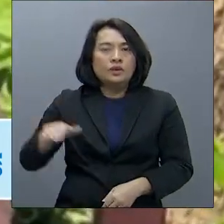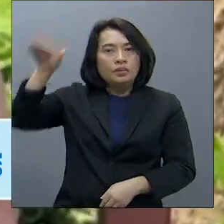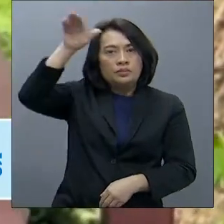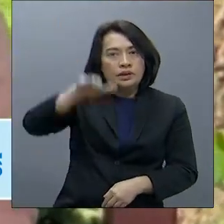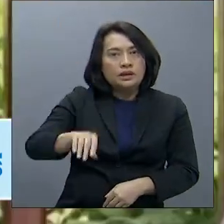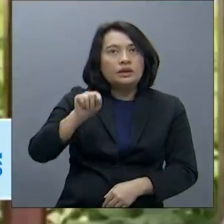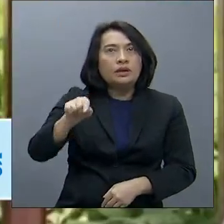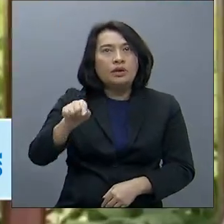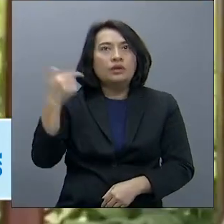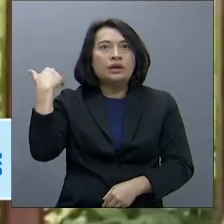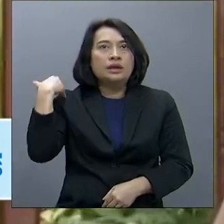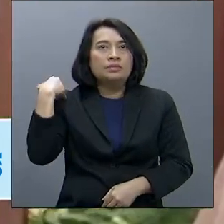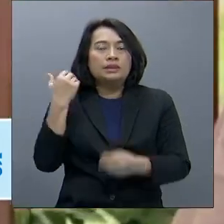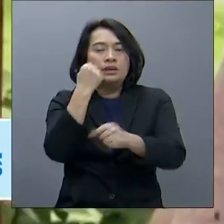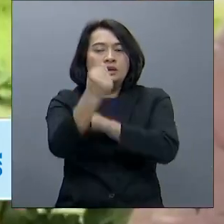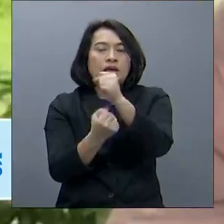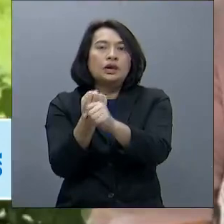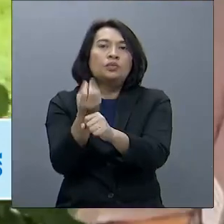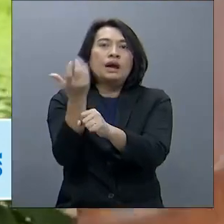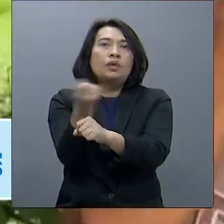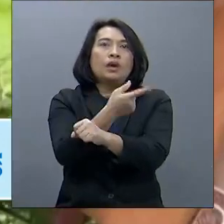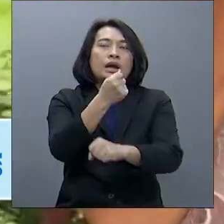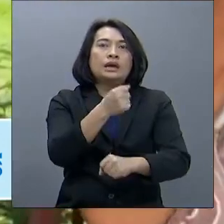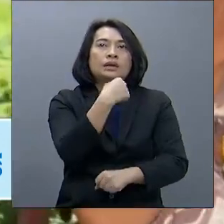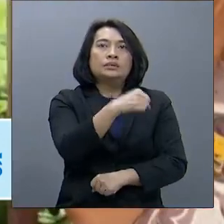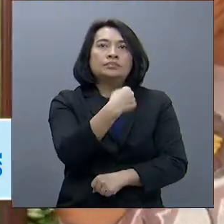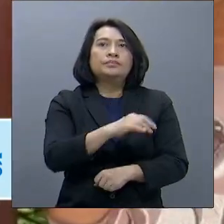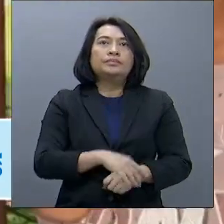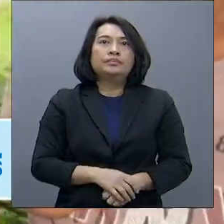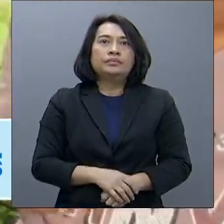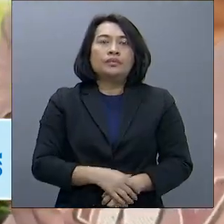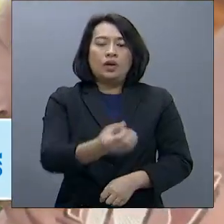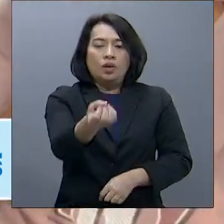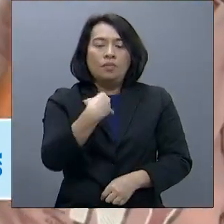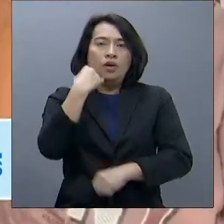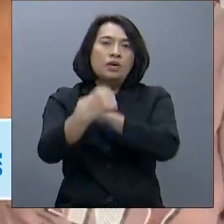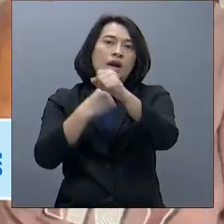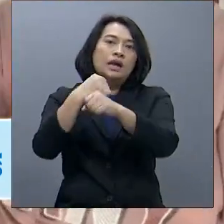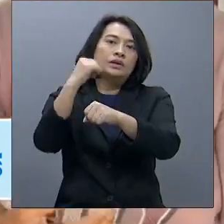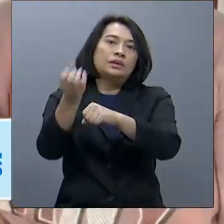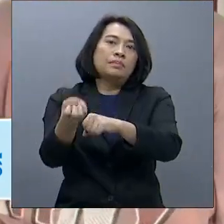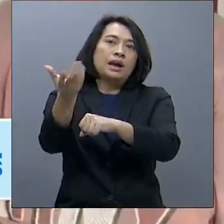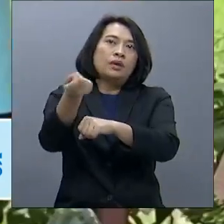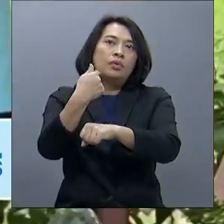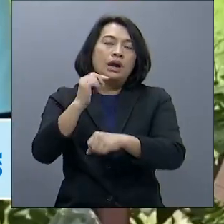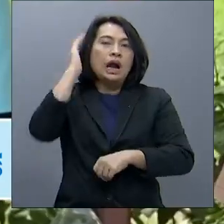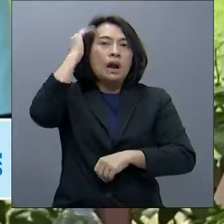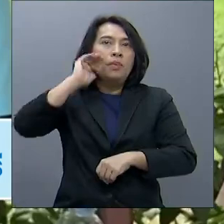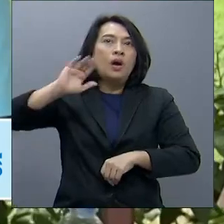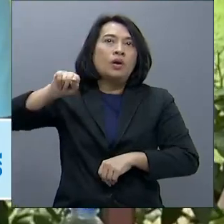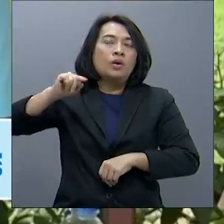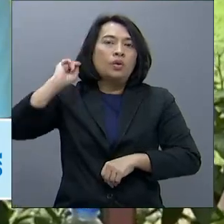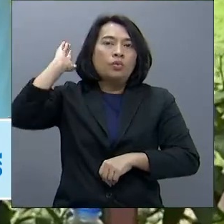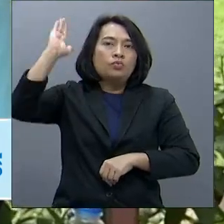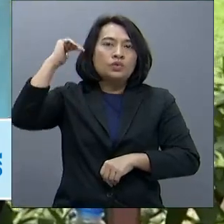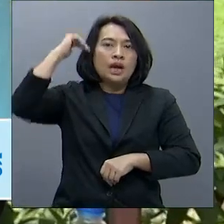าสมนึกโดยอายุมากกว่า10ปีแล้วนะคะคือเขาบอกว่าอายุมากกว่าคุณป้าเยอะซึ่งคุณพ่อของคุณป้าสมนึกเป็นพี่ช